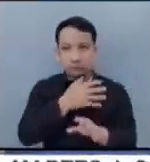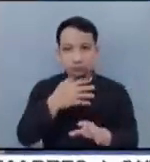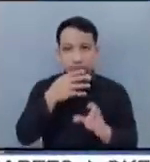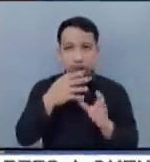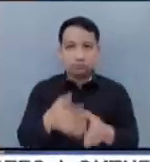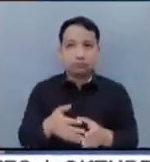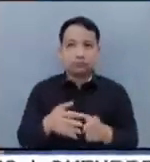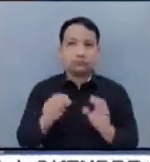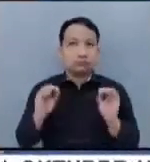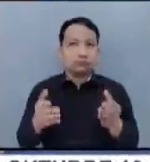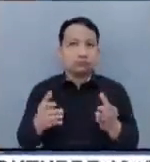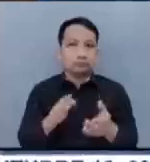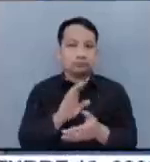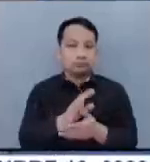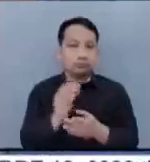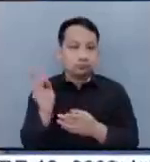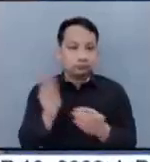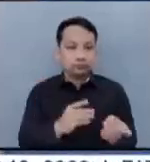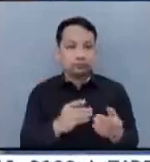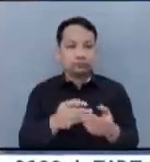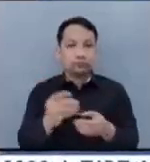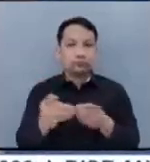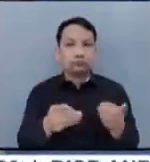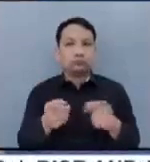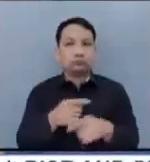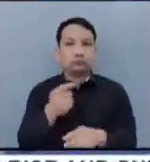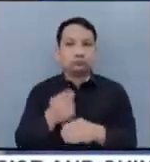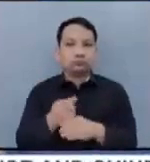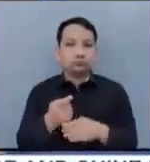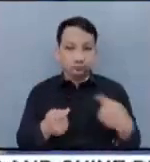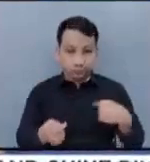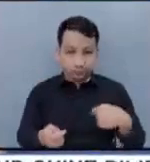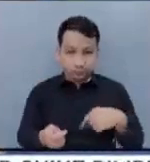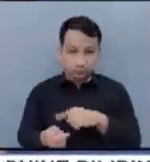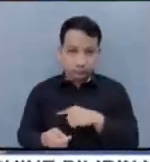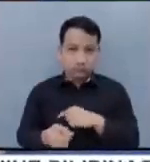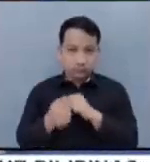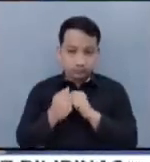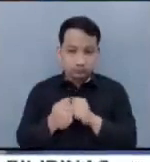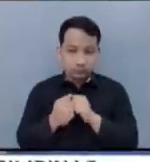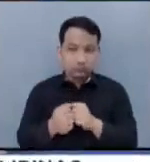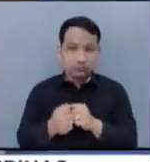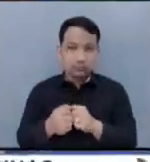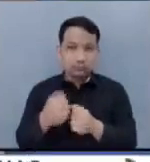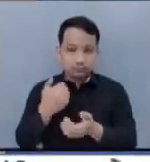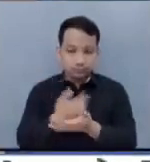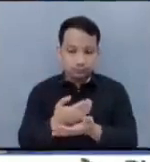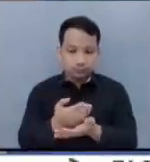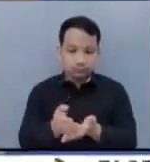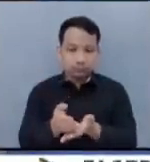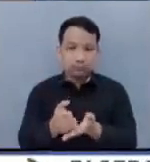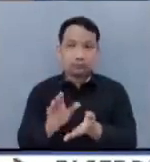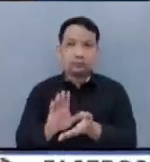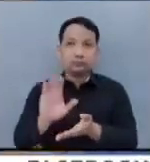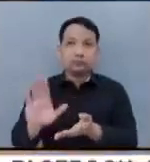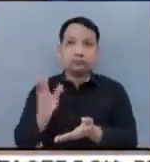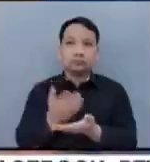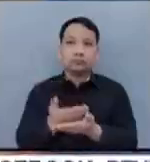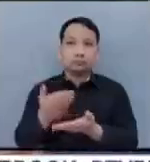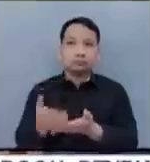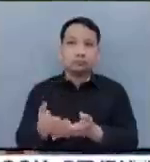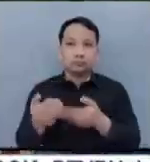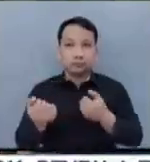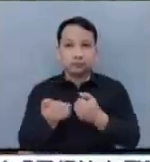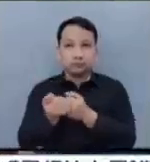walang delivery truck, kami po ay may kasama sa binadyetan namin para lang makabili din kami, suporta sa mga